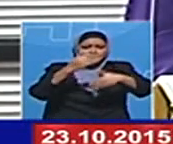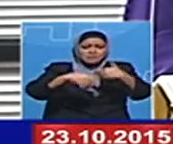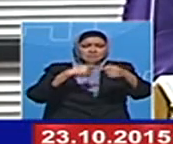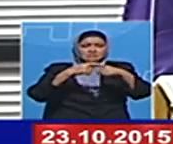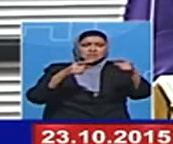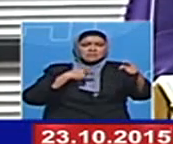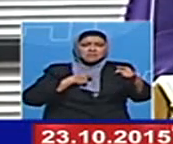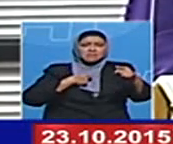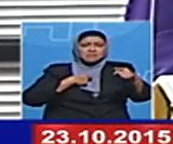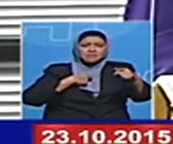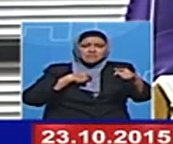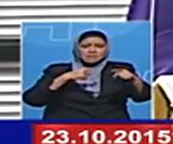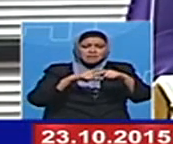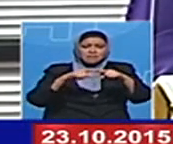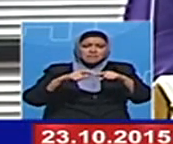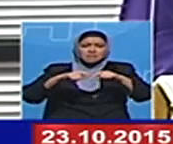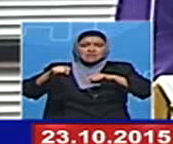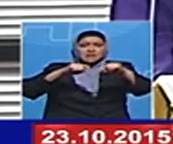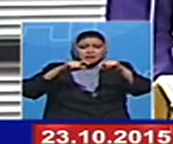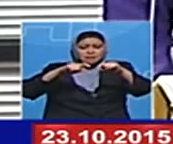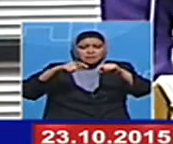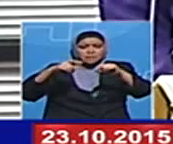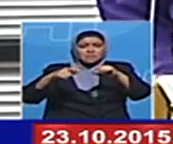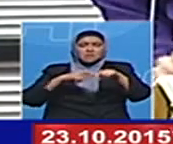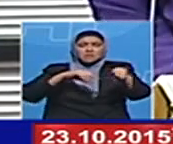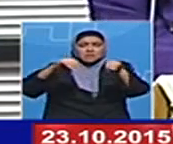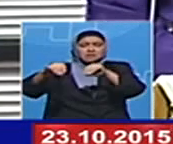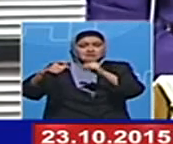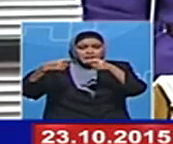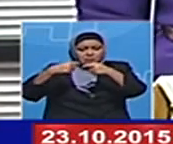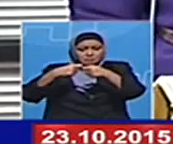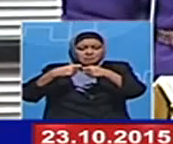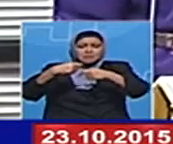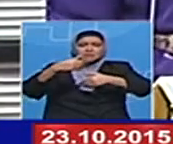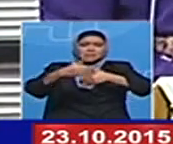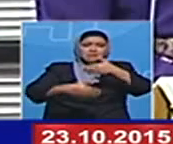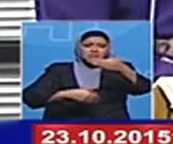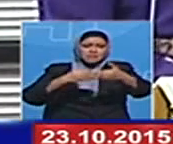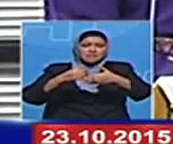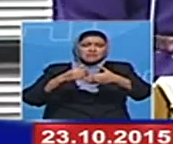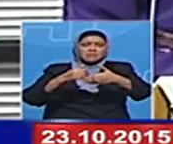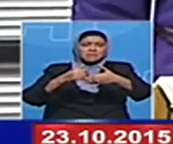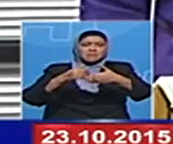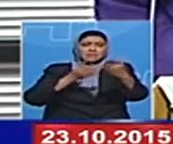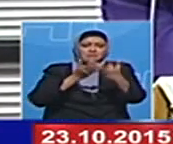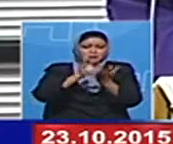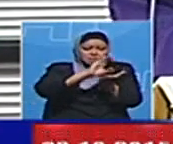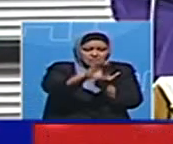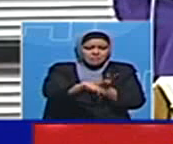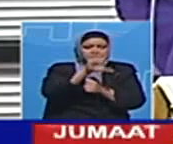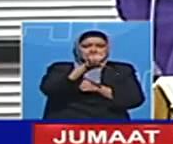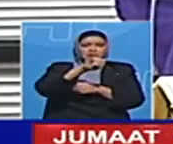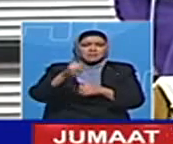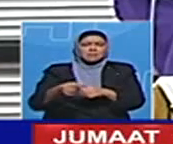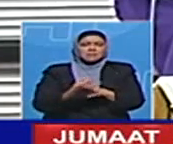tindakan mobiliti elektrik termasuk proses audit tenaga dengan peruntukan R juta pihak